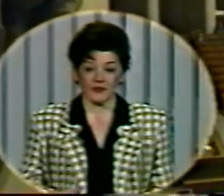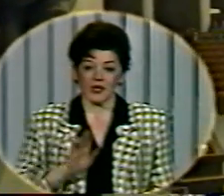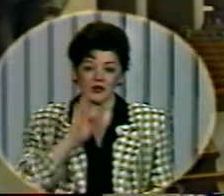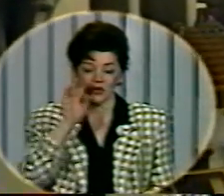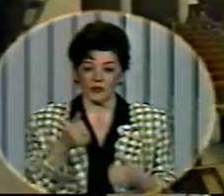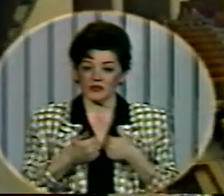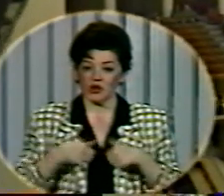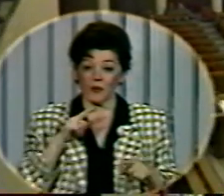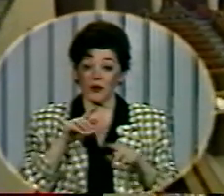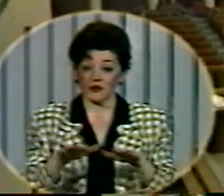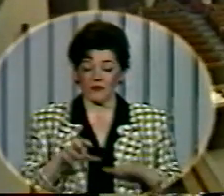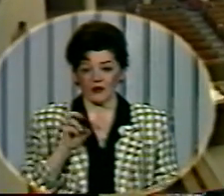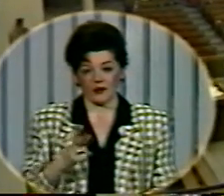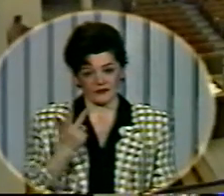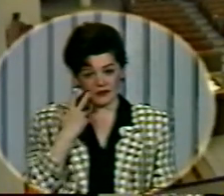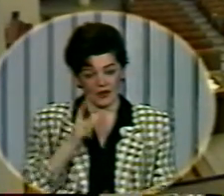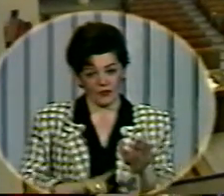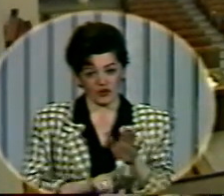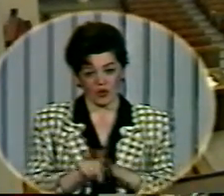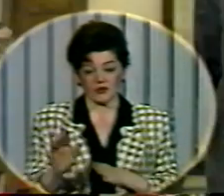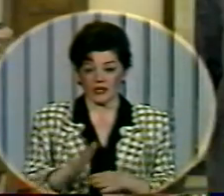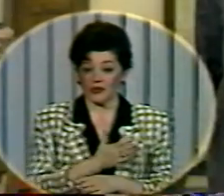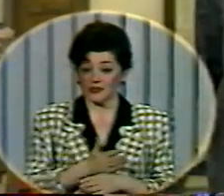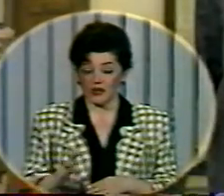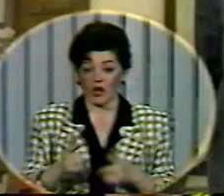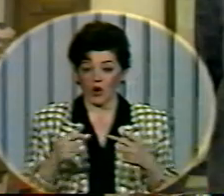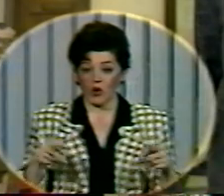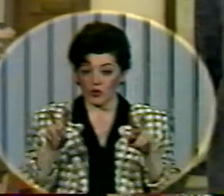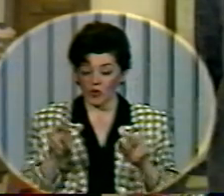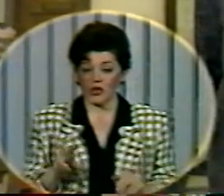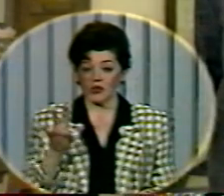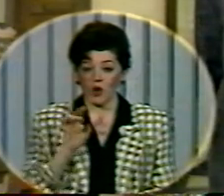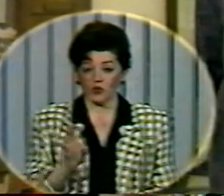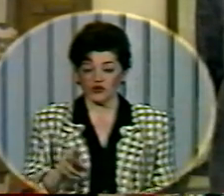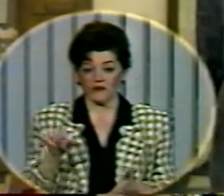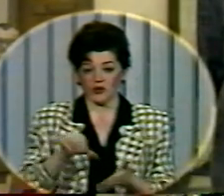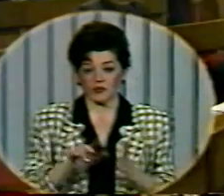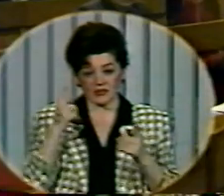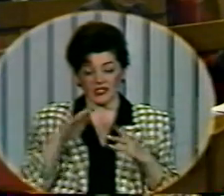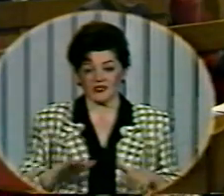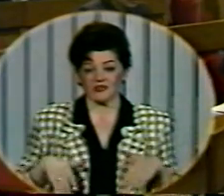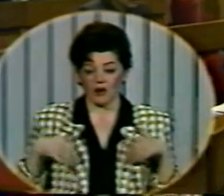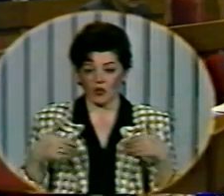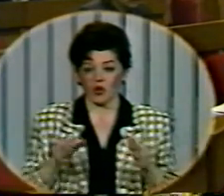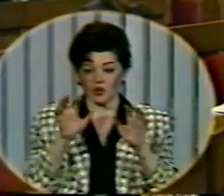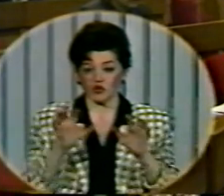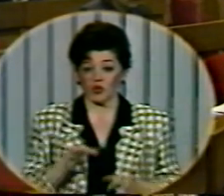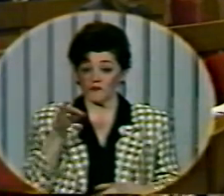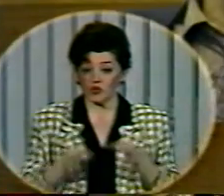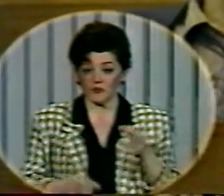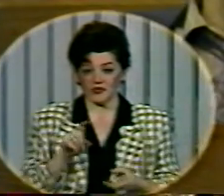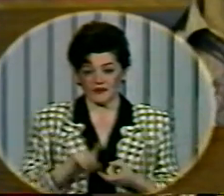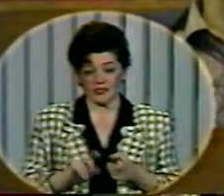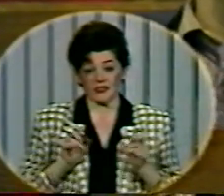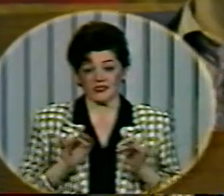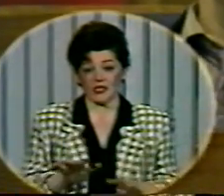Ранішнє посяджение парламента, як и звичайно, почалося з розділа «Розне». Депутат Сергій Наумчик виступив з ініціативи звороту у Конституційний суд у связи с